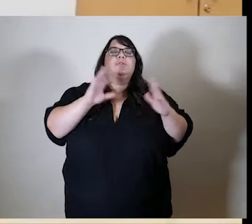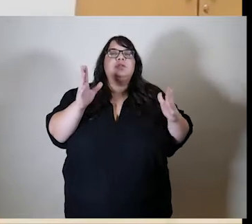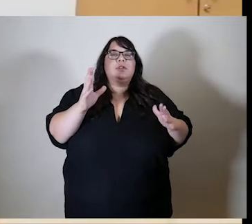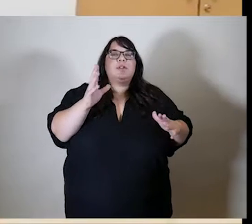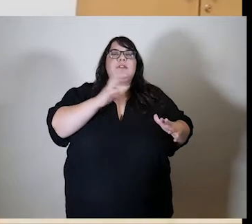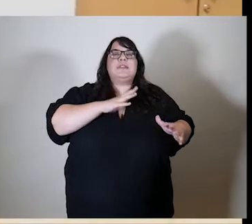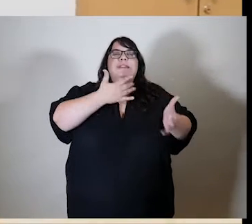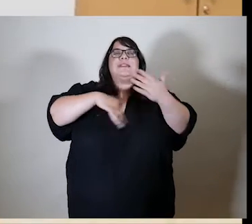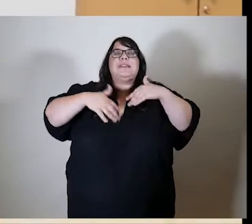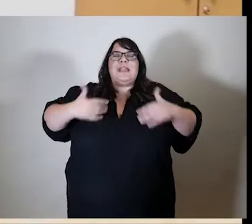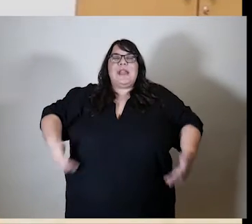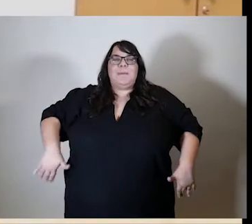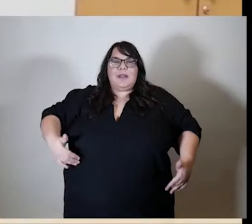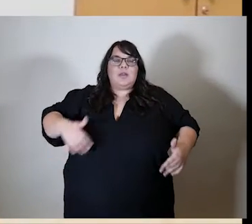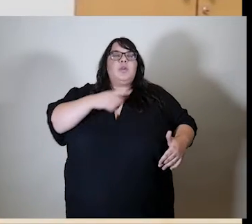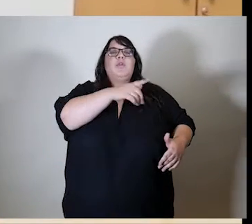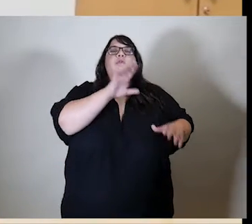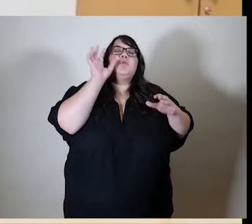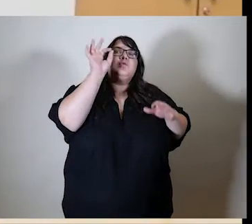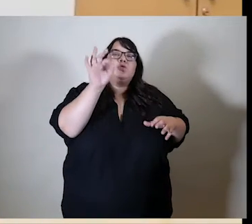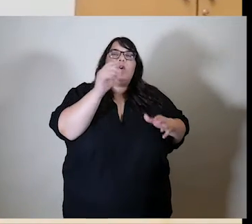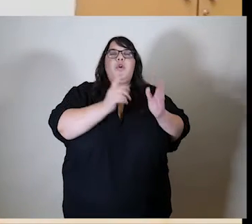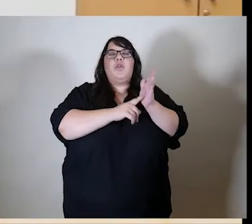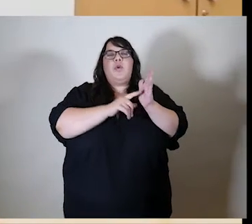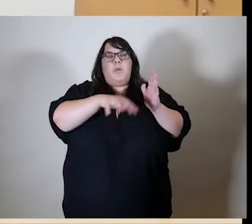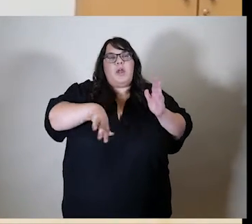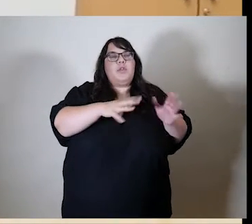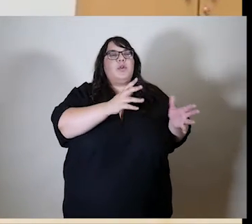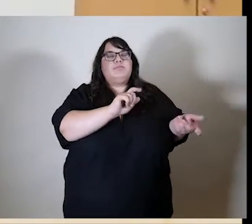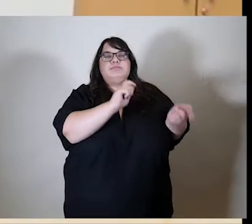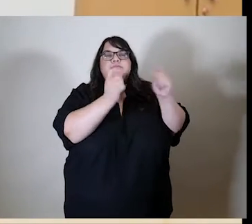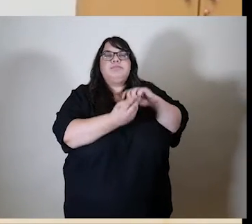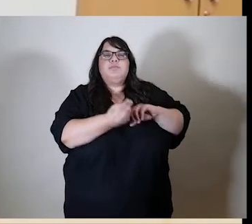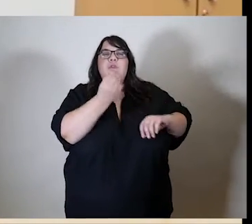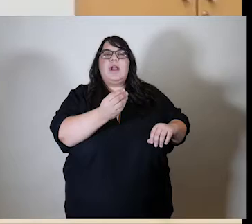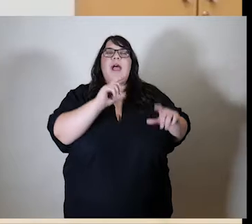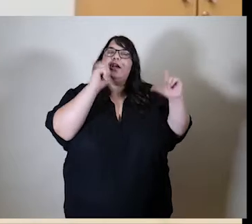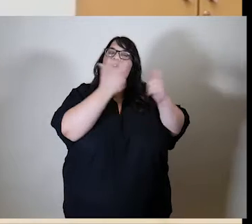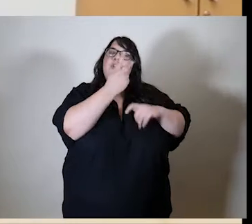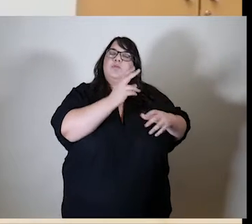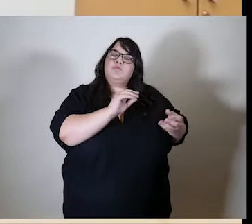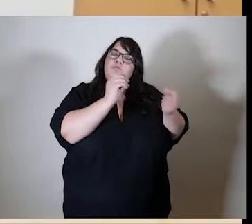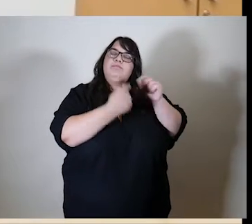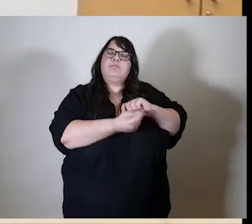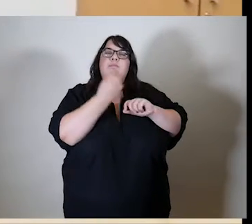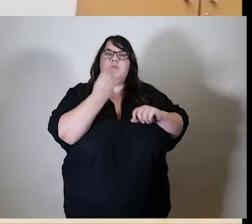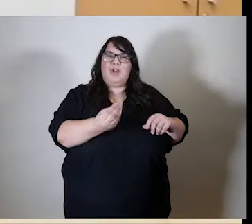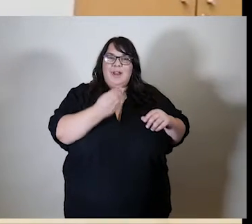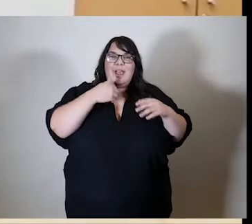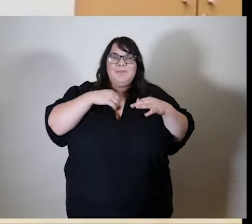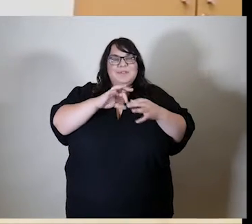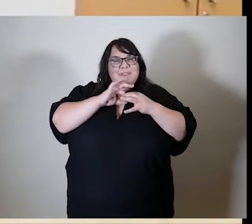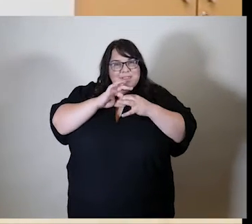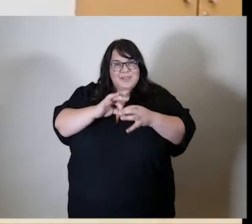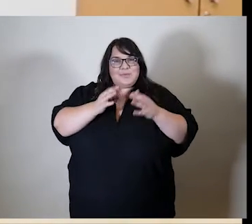το επίπεδο ζωής των τέτρα πάρα και κινητικά αναπήρων στον νομό μας, καθώς και των οικογενειών τους.